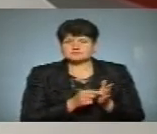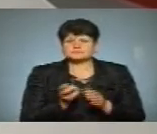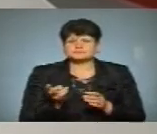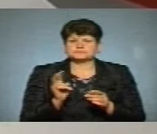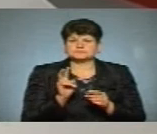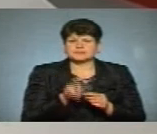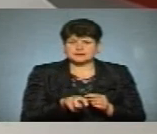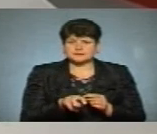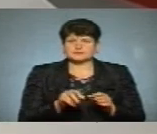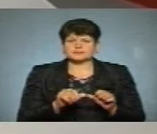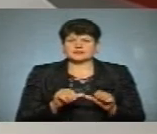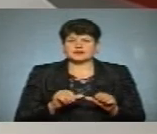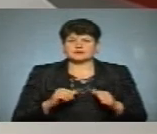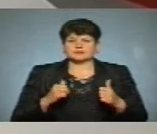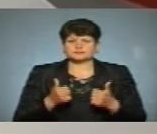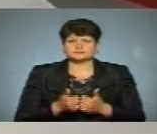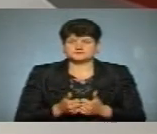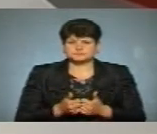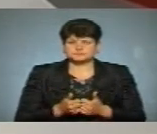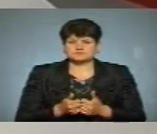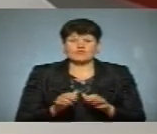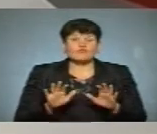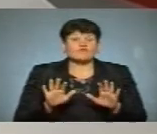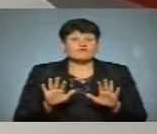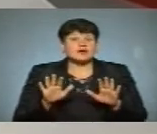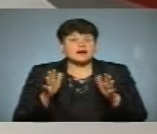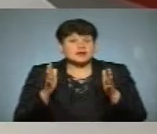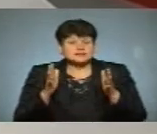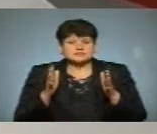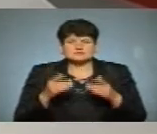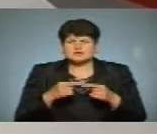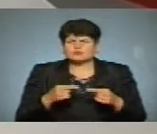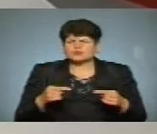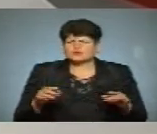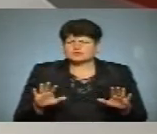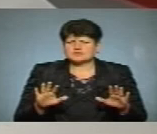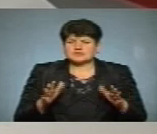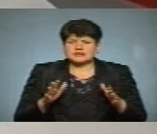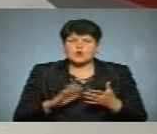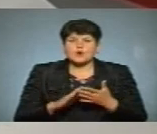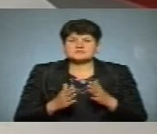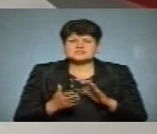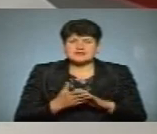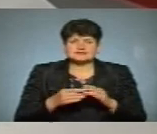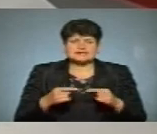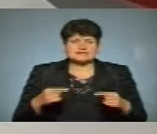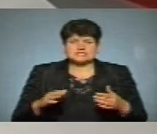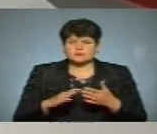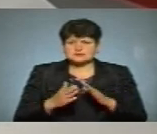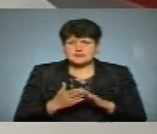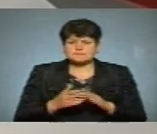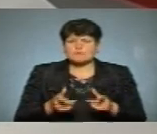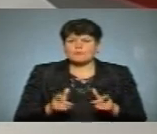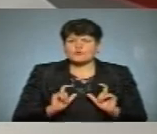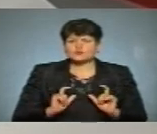на визначену призовну дільниці. У разі, якщо за будь-яких обставин, різних обставин повістка